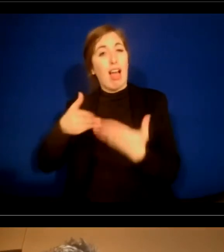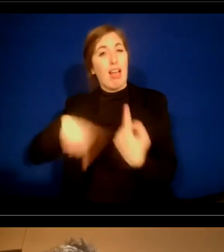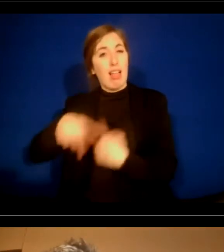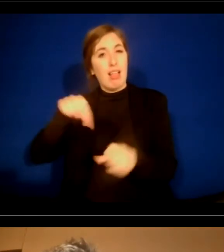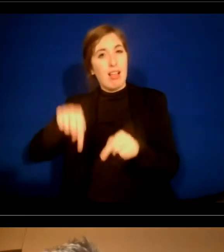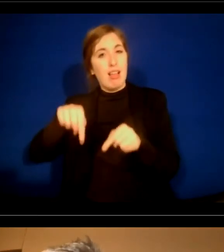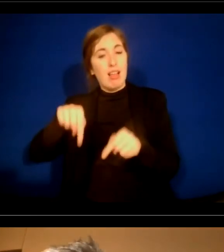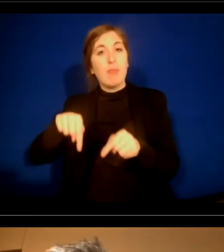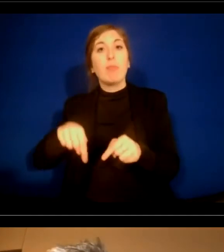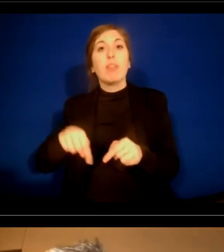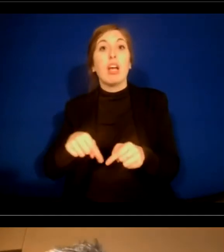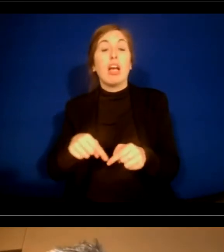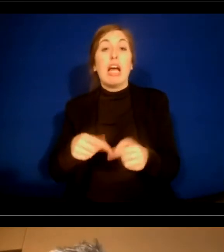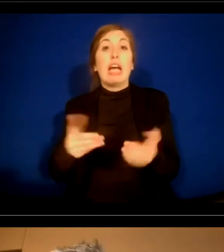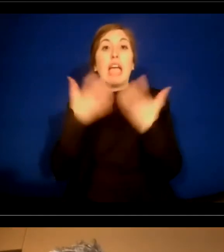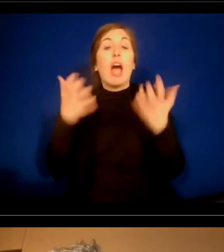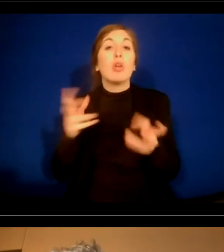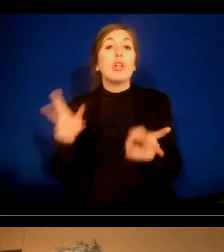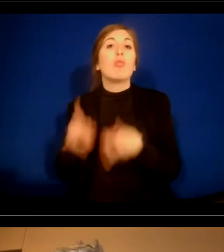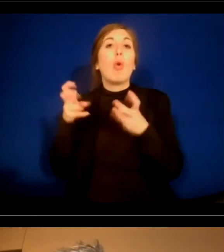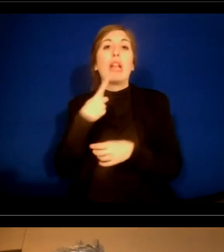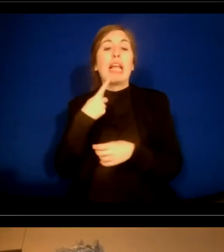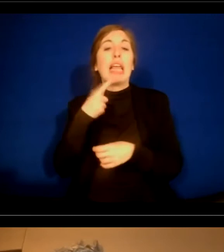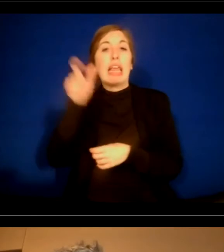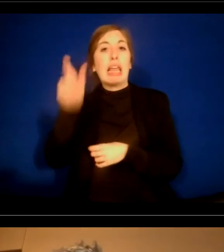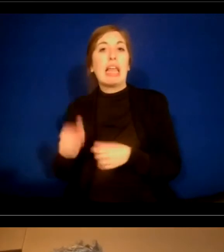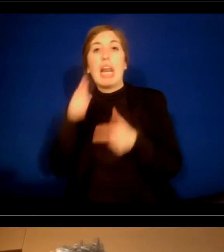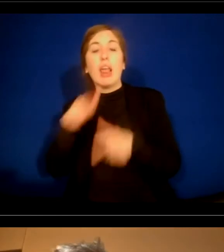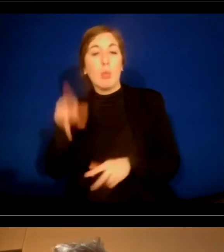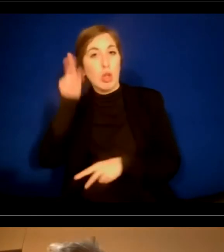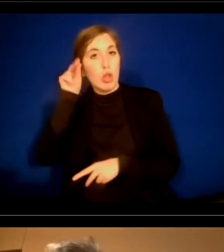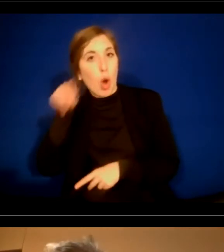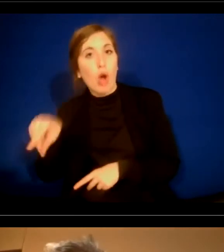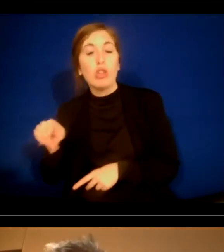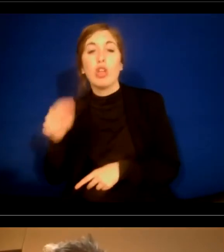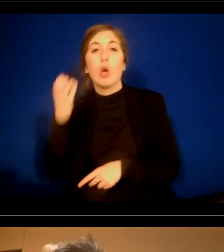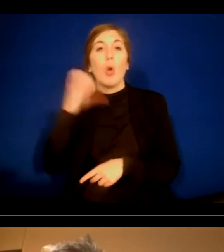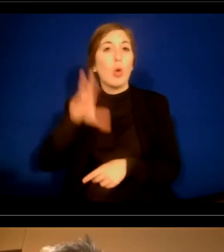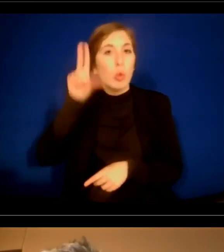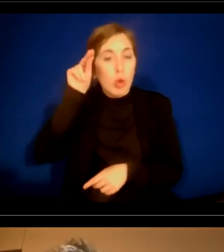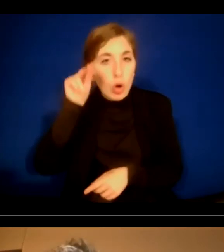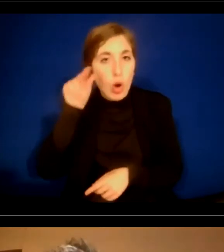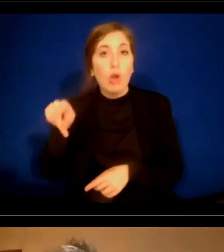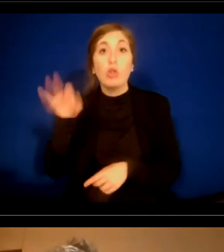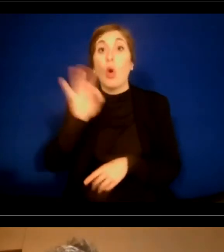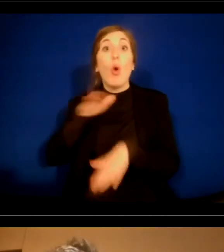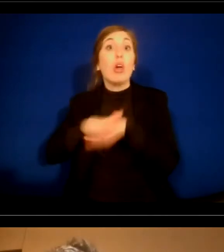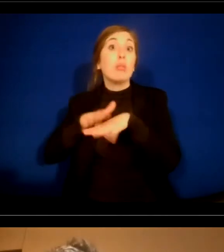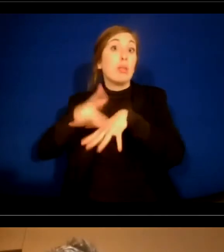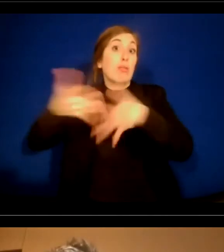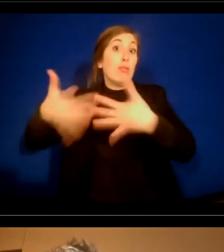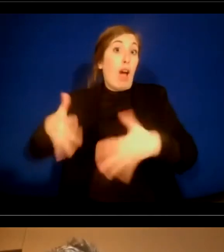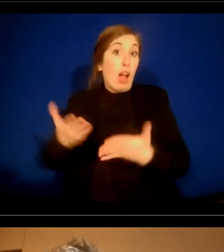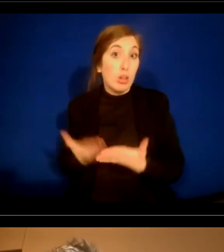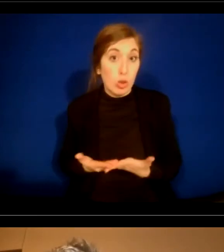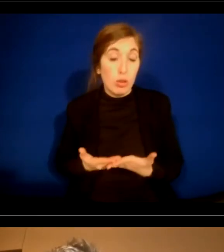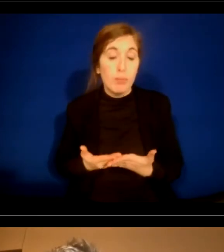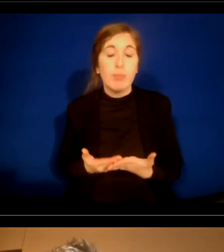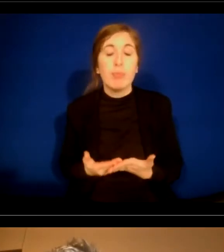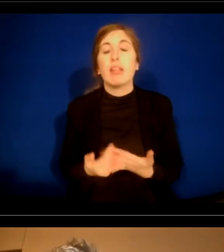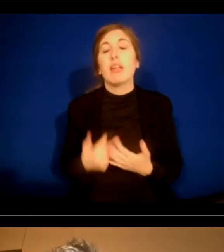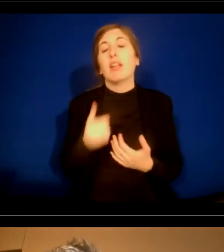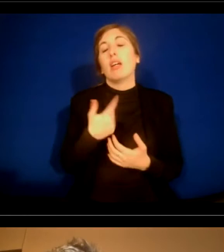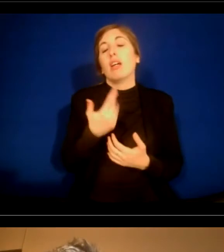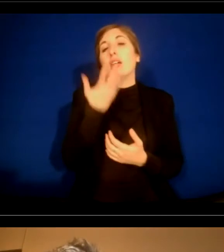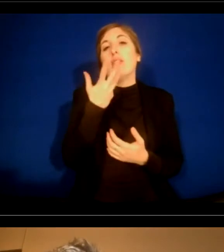ecco, la lingua la parla o la cultura la conosce o l'esperienza l'ha vissuta. Ecco, stavo un po' cercando di